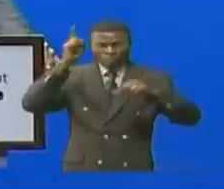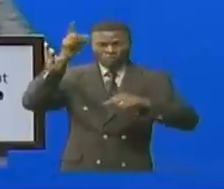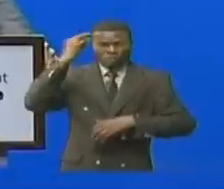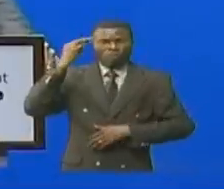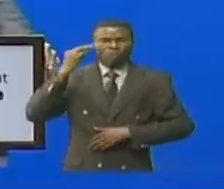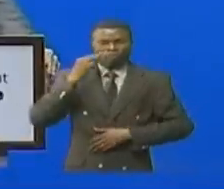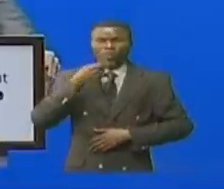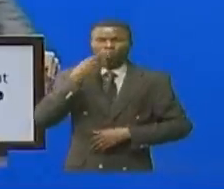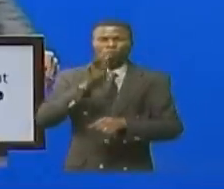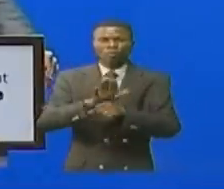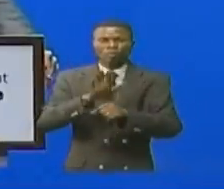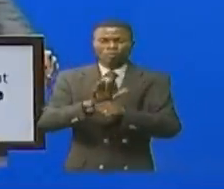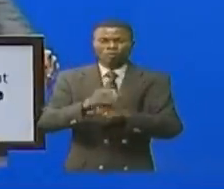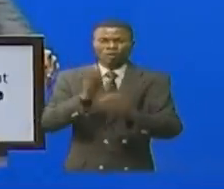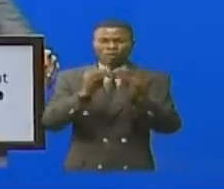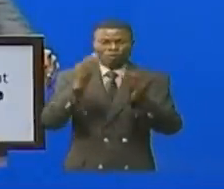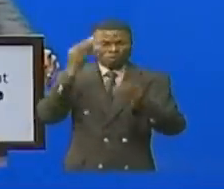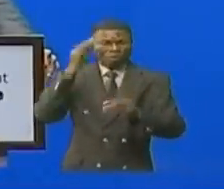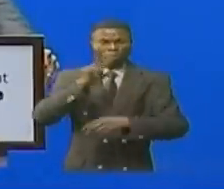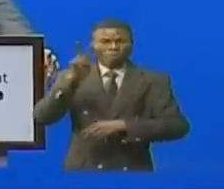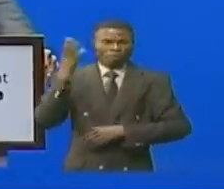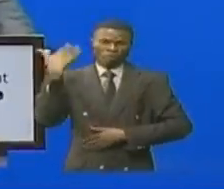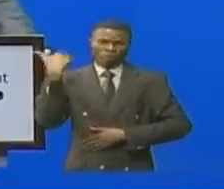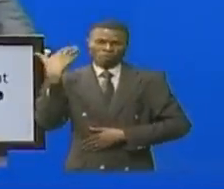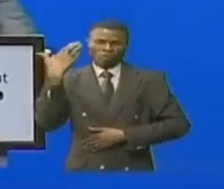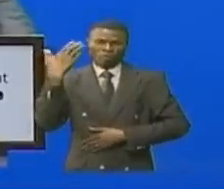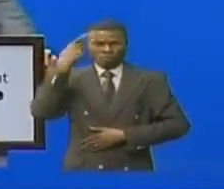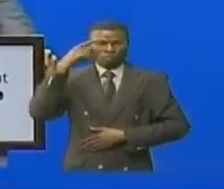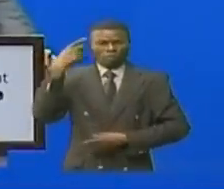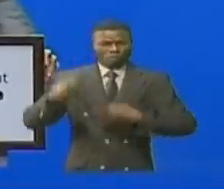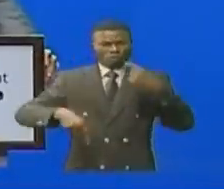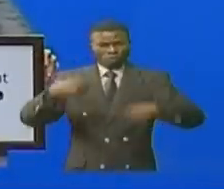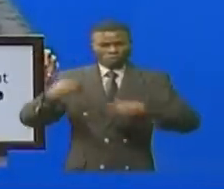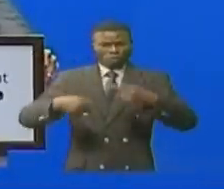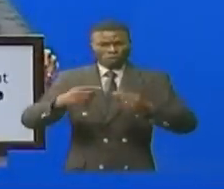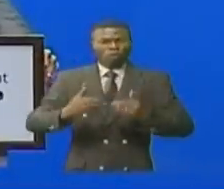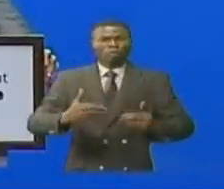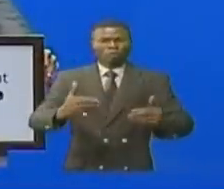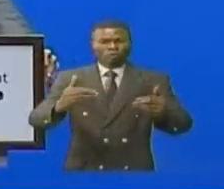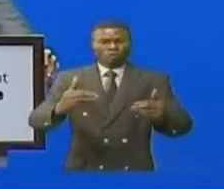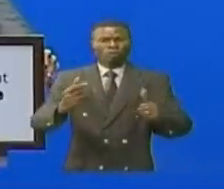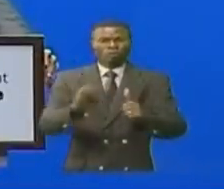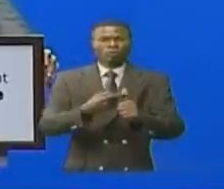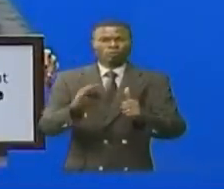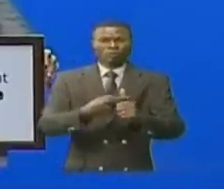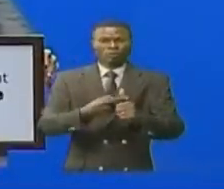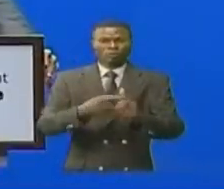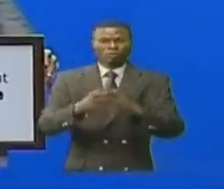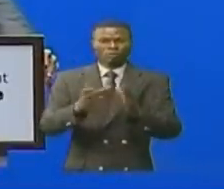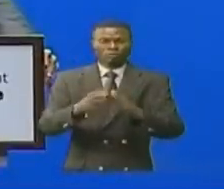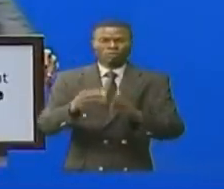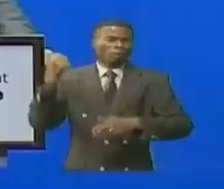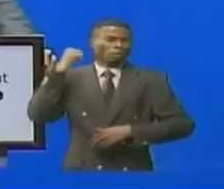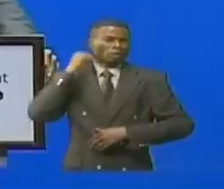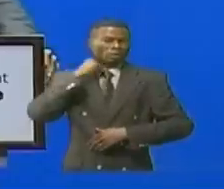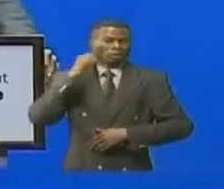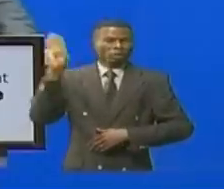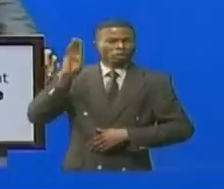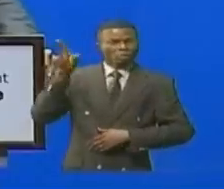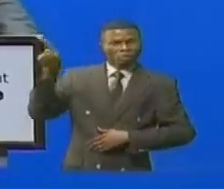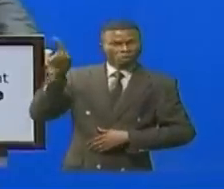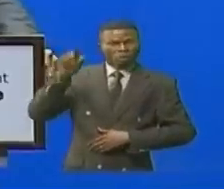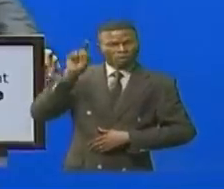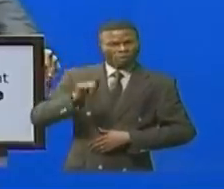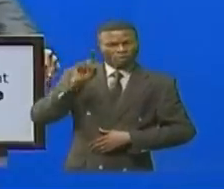a insisté au Conseil des ministres de vendredi dernier aux discussions qui se poursuivent, notamment avec les médecins à Bibois, parce qu'il y a un